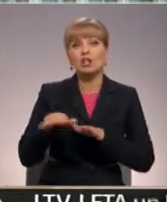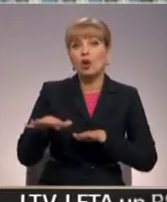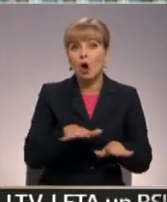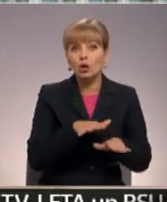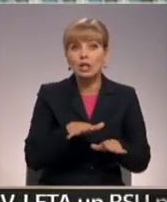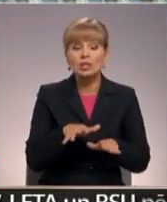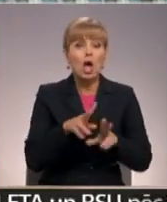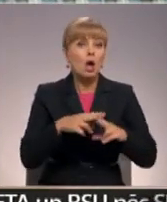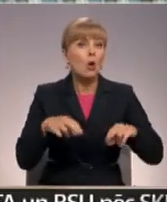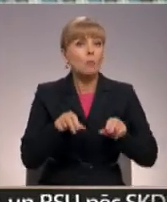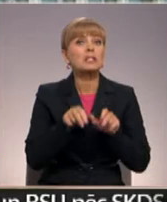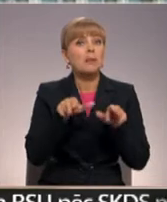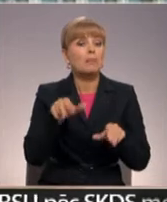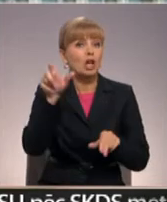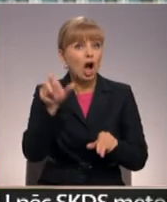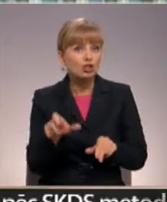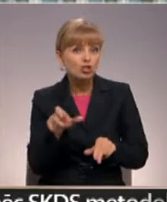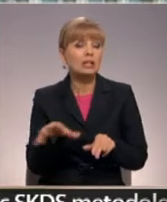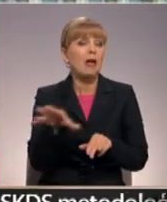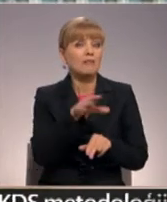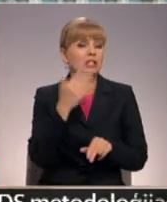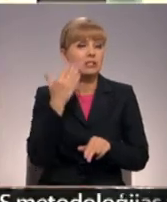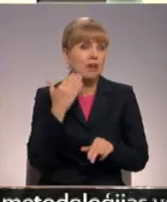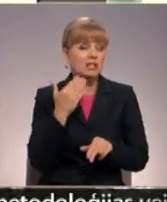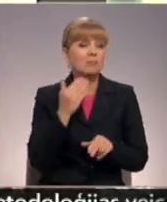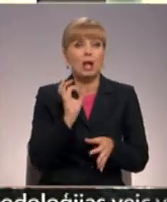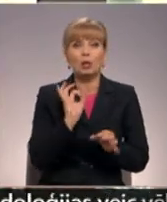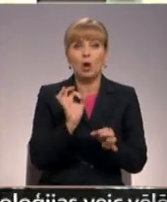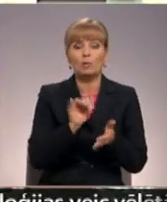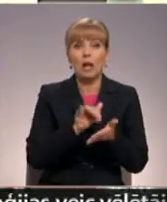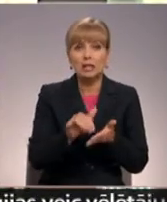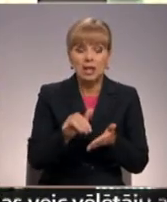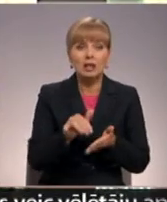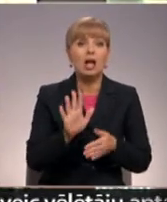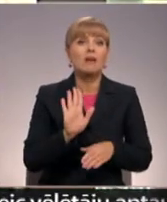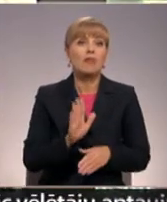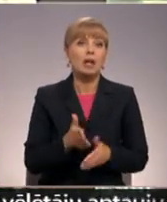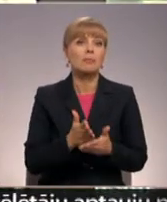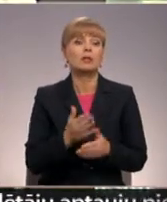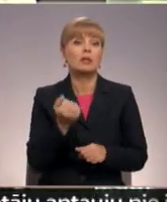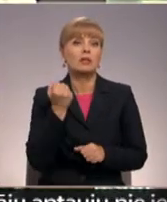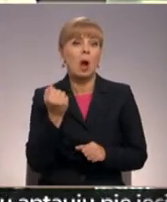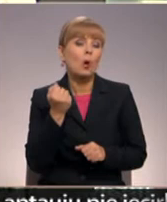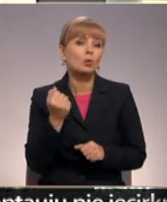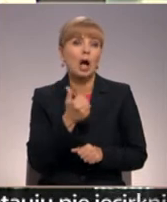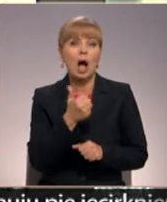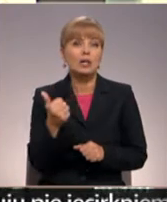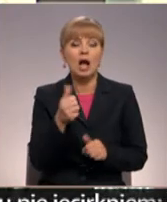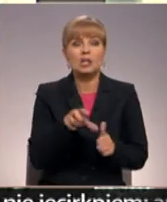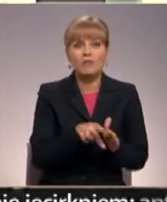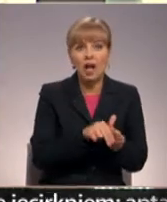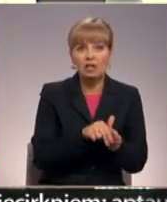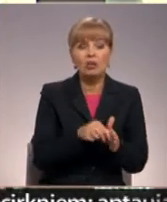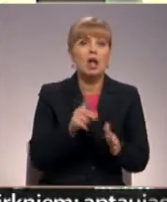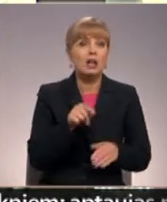komisijas priekšsēdētāja atzīst, ka Ventspilī viss norit ļoti mierīgi. Varētu Ventspilī draudēt ārkārtas vēlēšanas vai ir kāds pazīmes, kas varētu tiešām